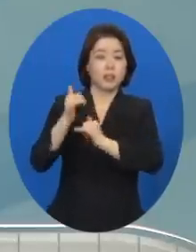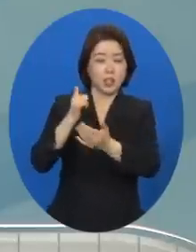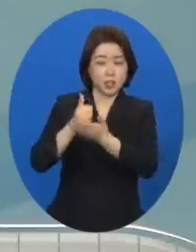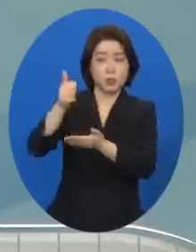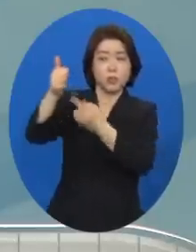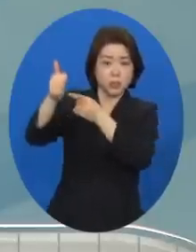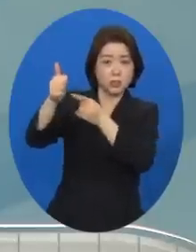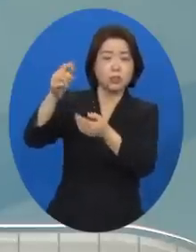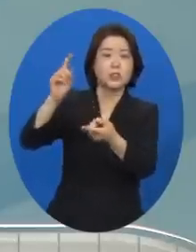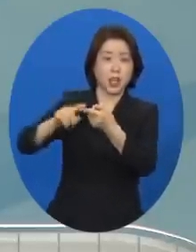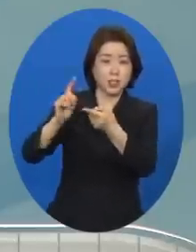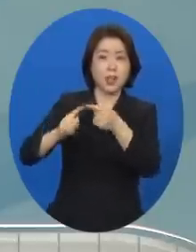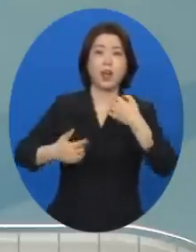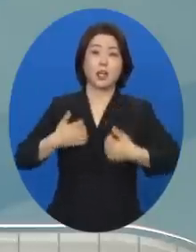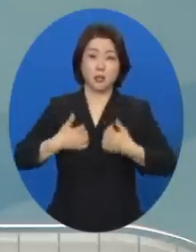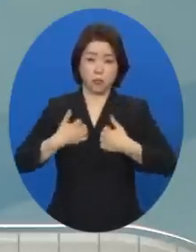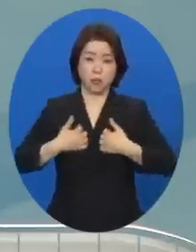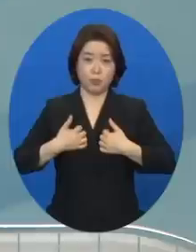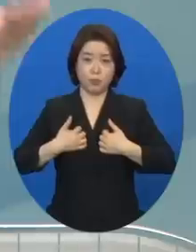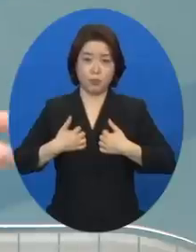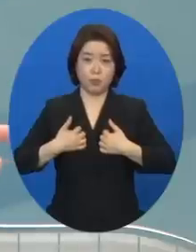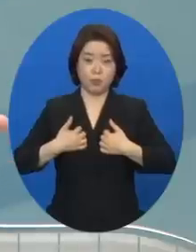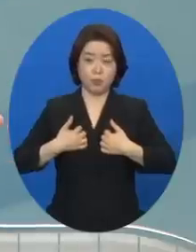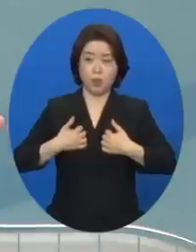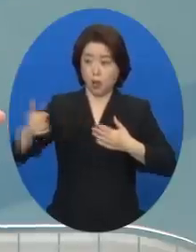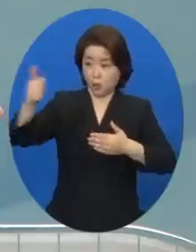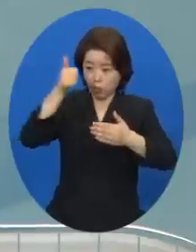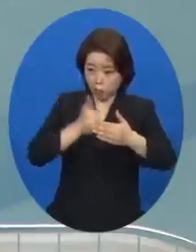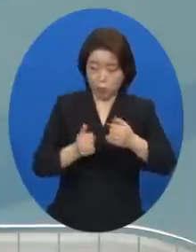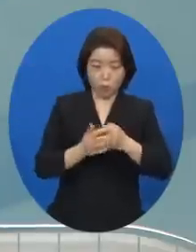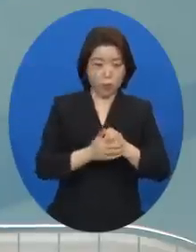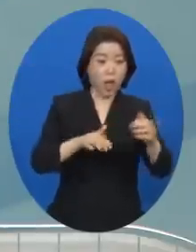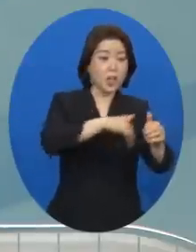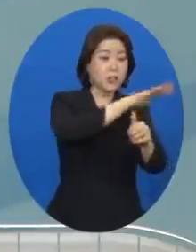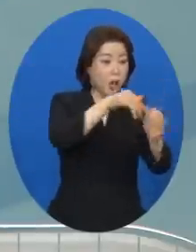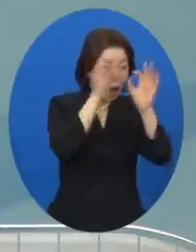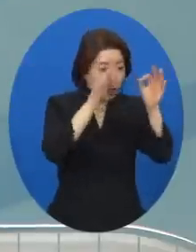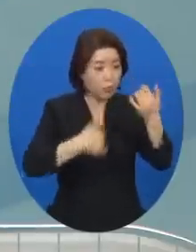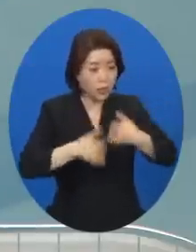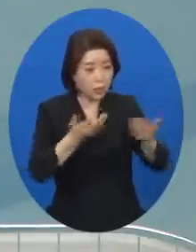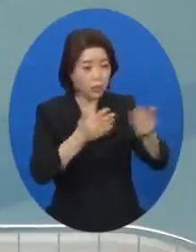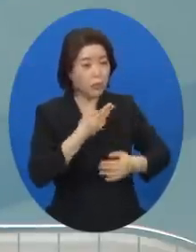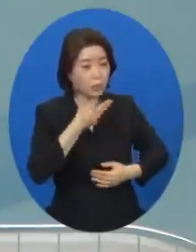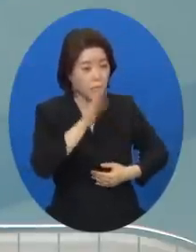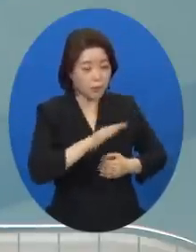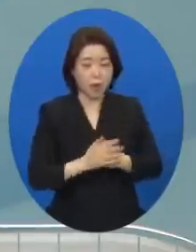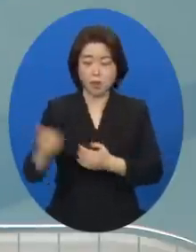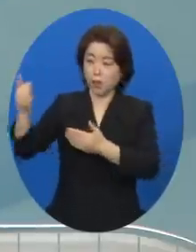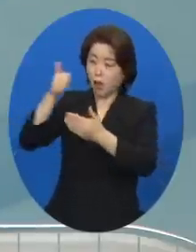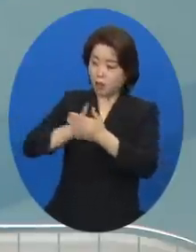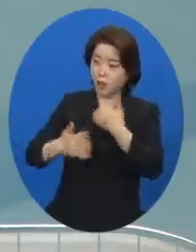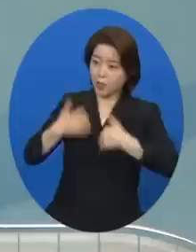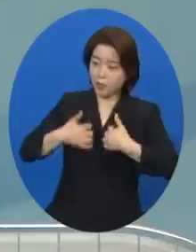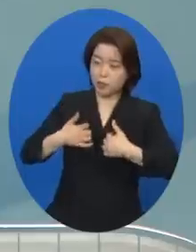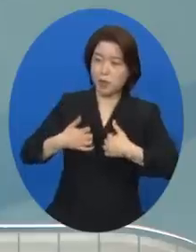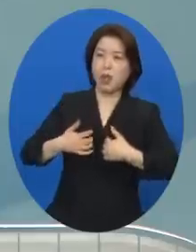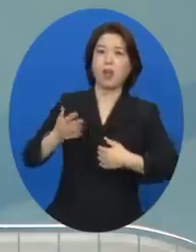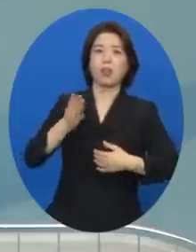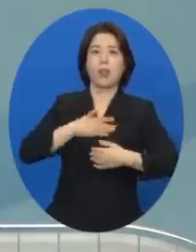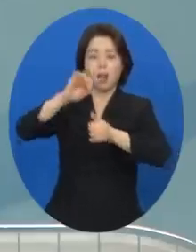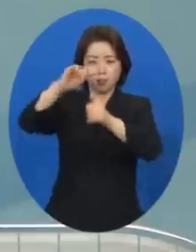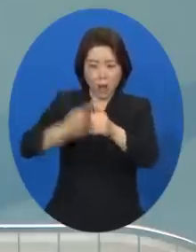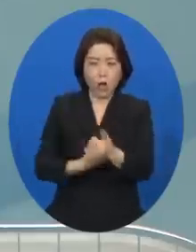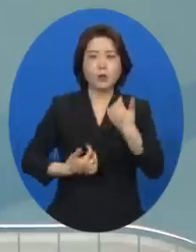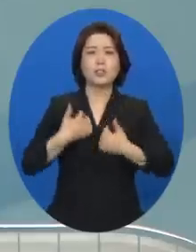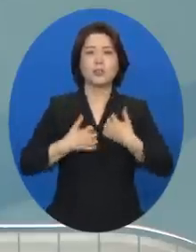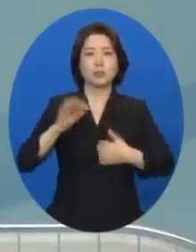그분이 기쁨 이십니까 기쁠 일이 전혀 없는 상황에서 기쁜 거예요 이 유저만 놀라운